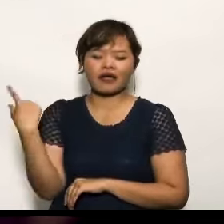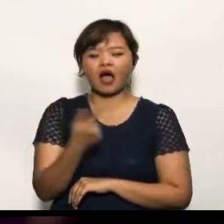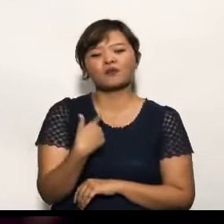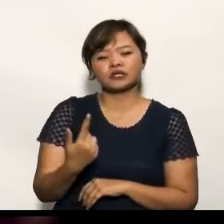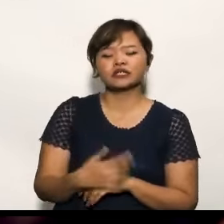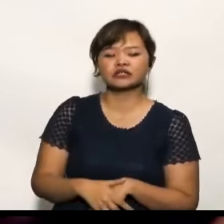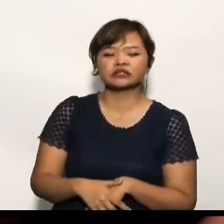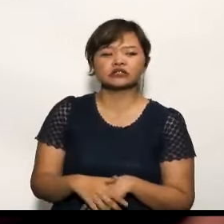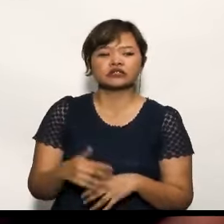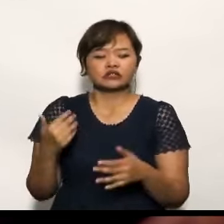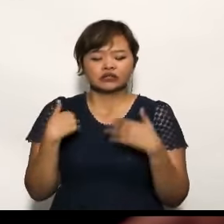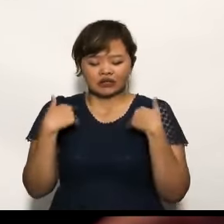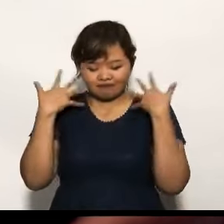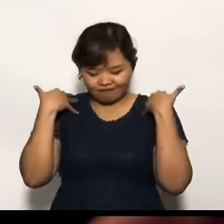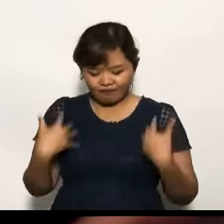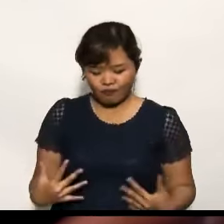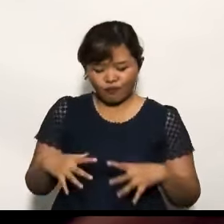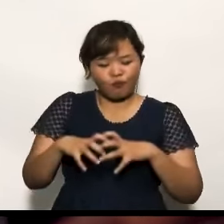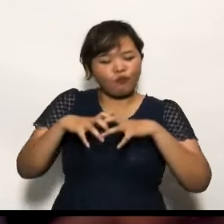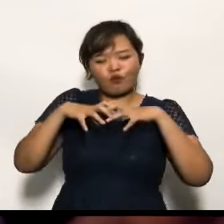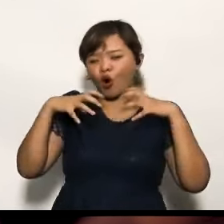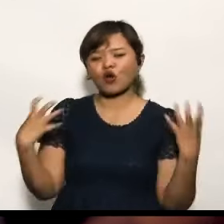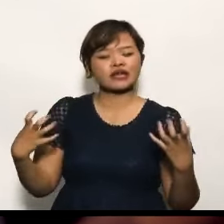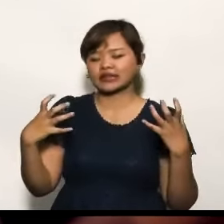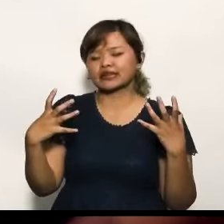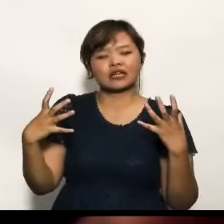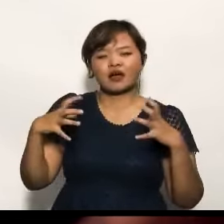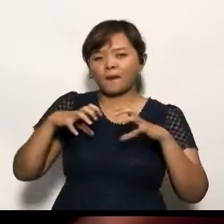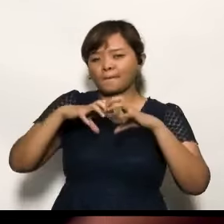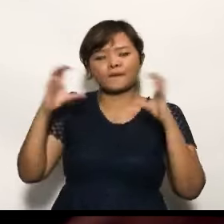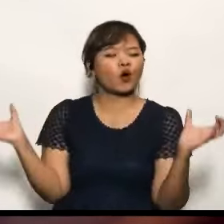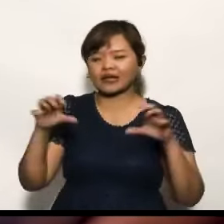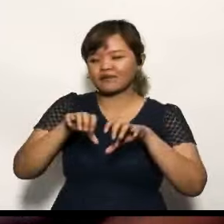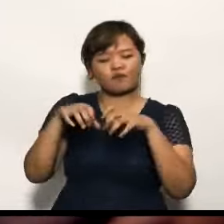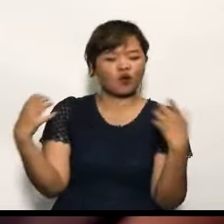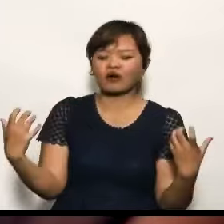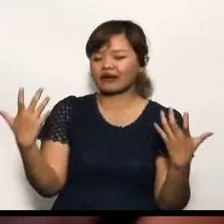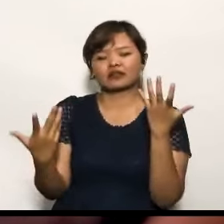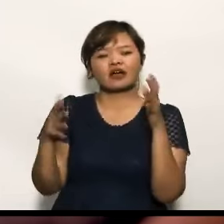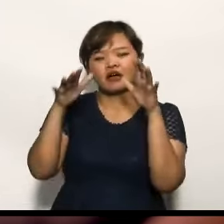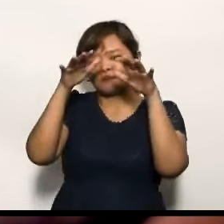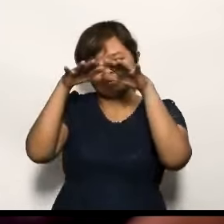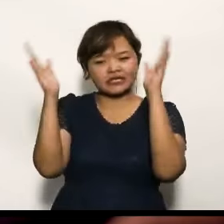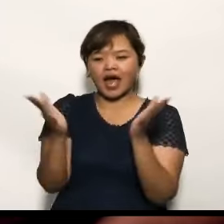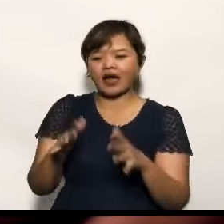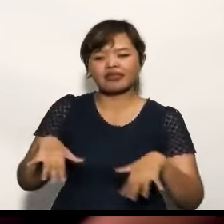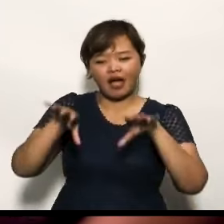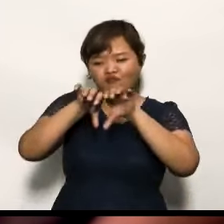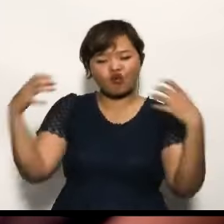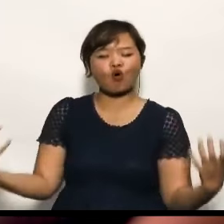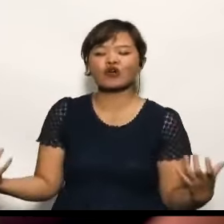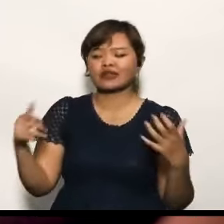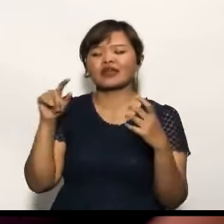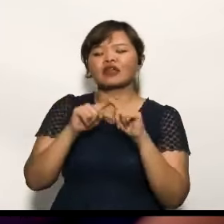kami, Tuhan. The broken vessel. Satu bejana yang mungkin broken, tapi Engkau pakai